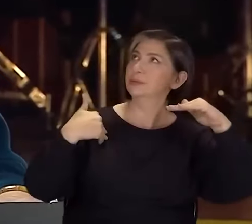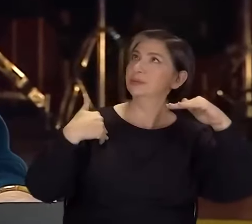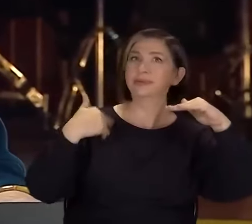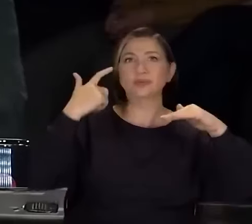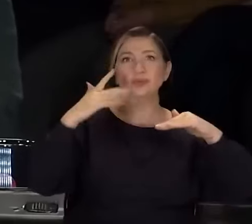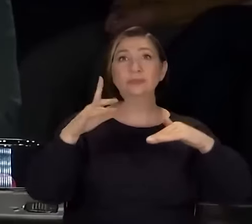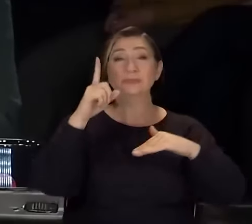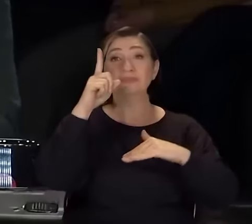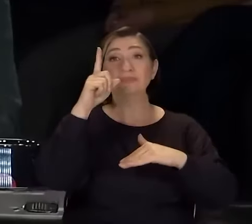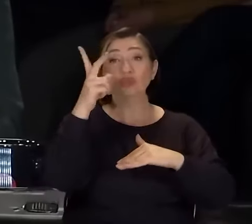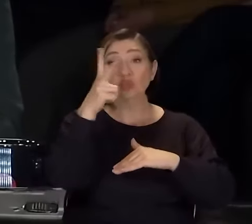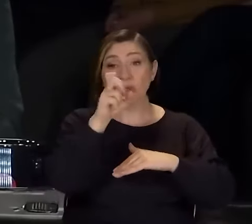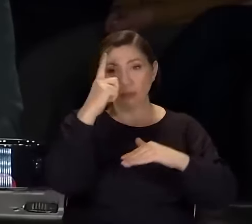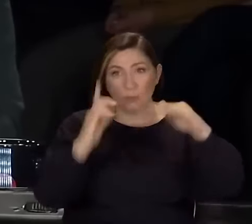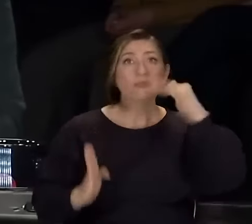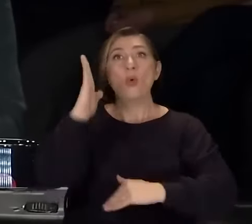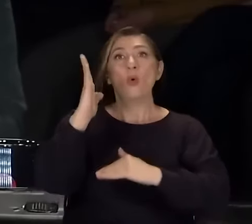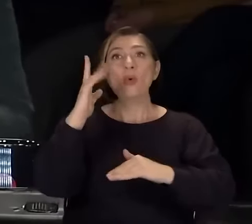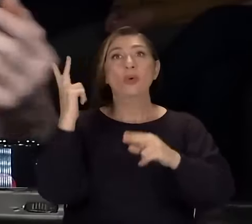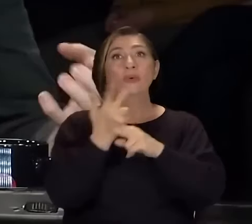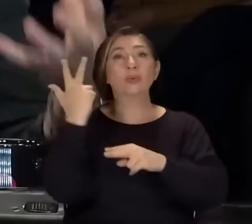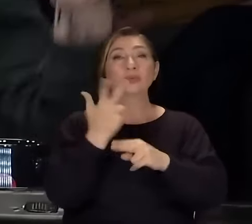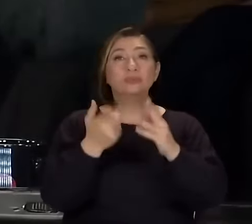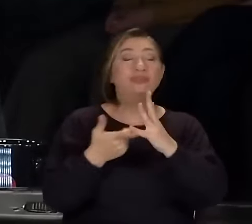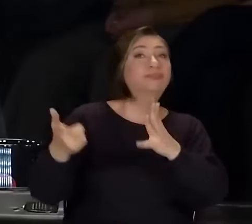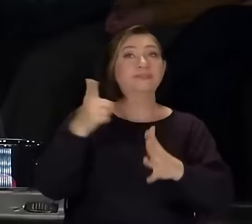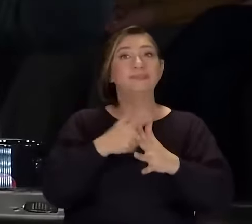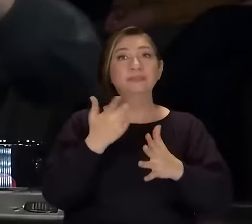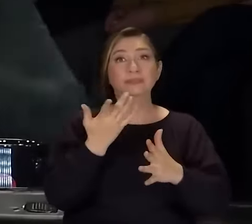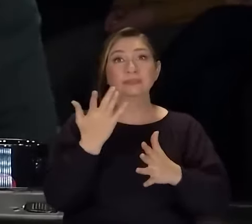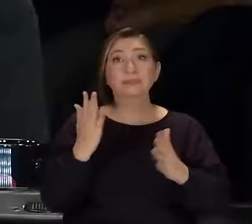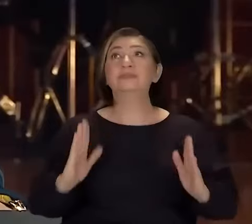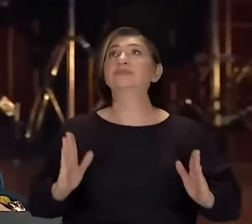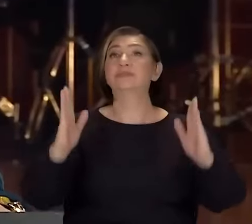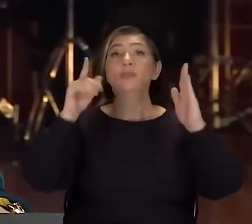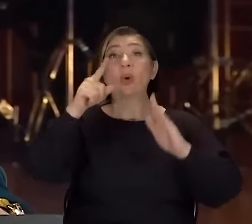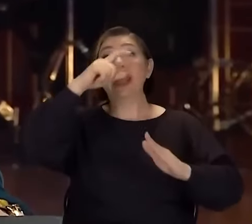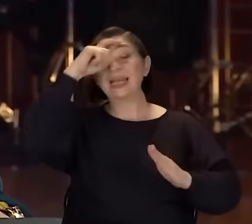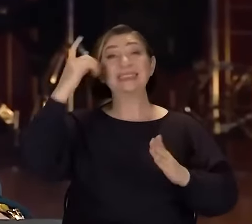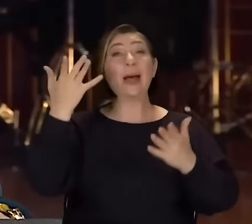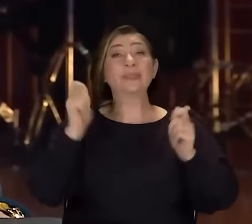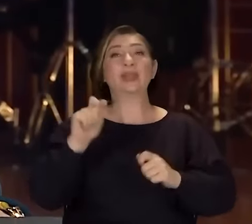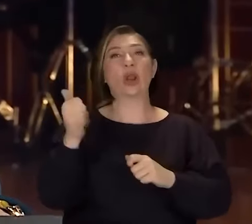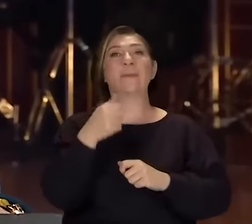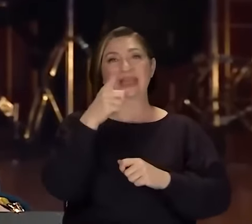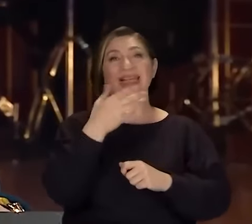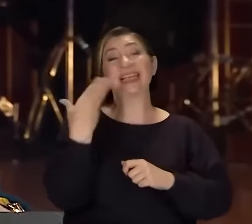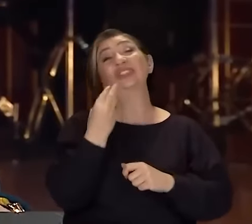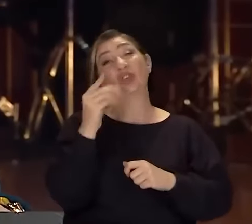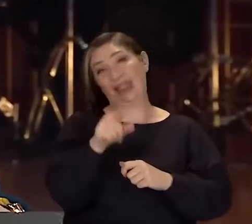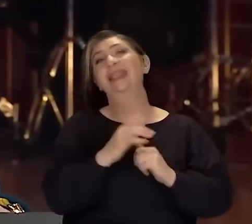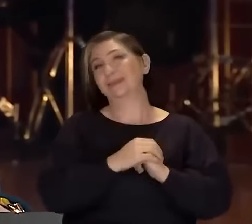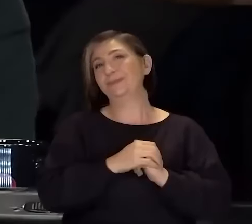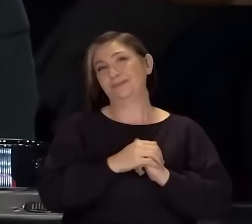Ya bir yazda, 3 ayda nasıl bu kadar uzayabilir Evet. herkes? Bir yazda O vuv yaz ne diye böyle yaptın sen işte? O etrafta. yaz ne yaptığın önemli ergenlikte.